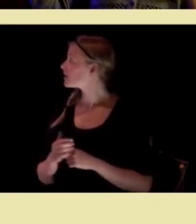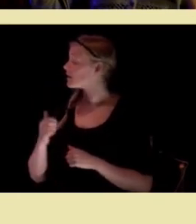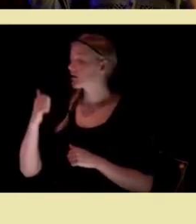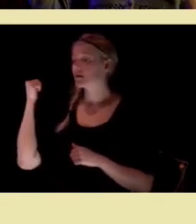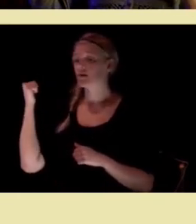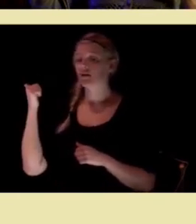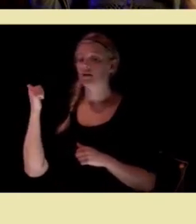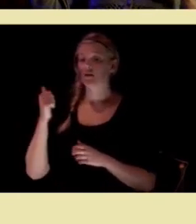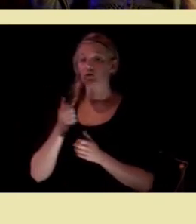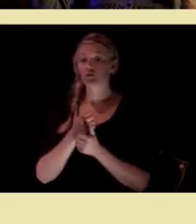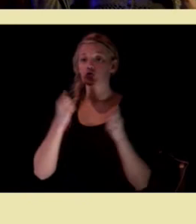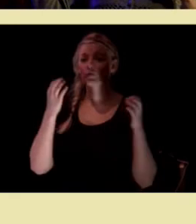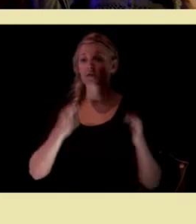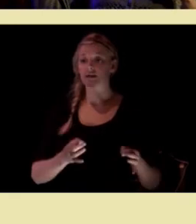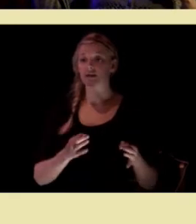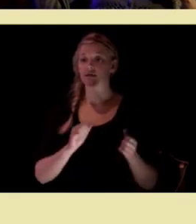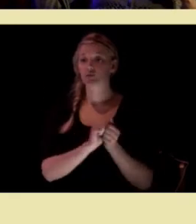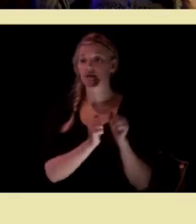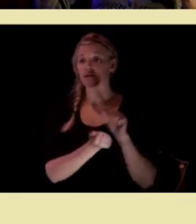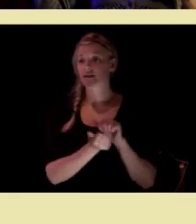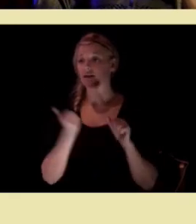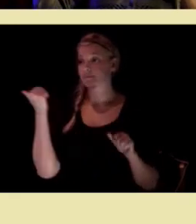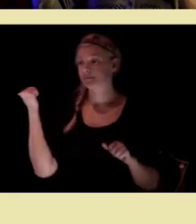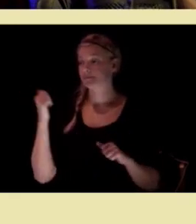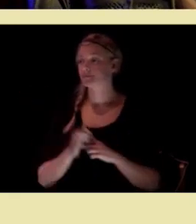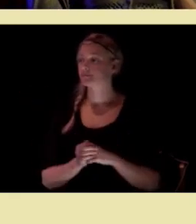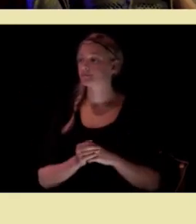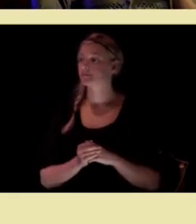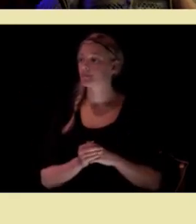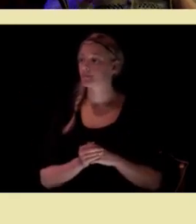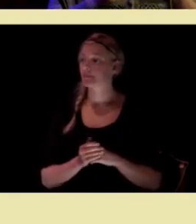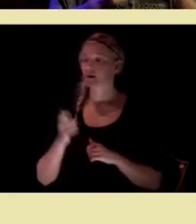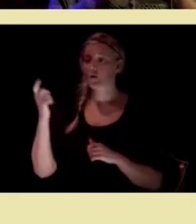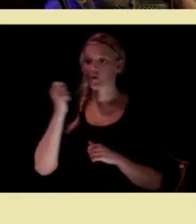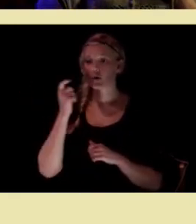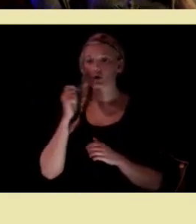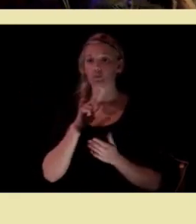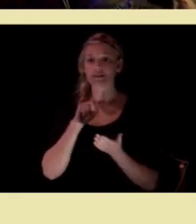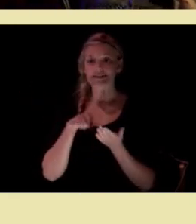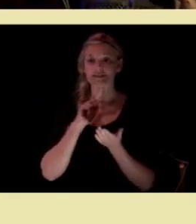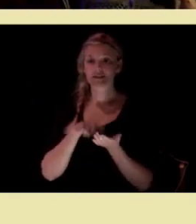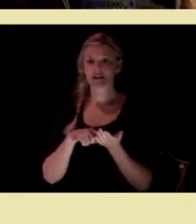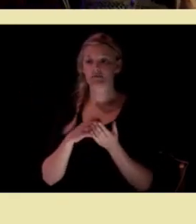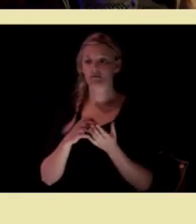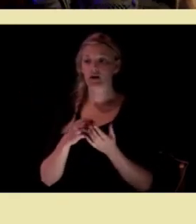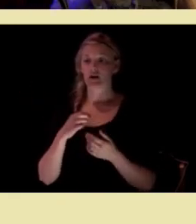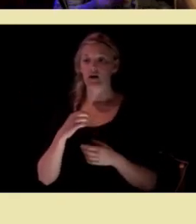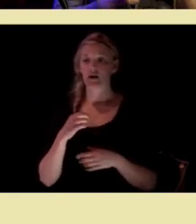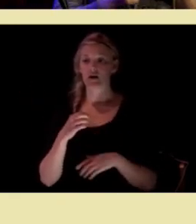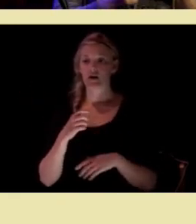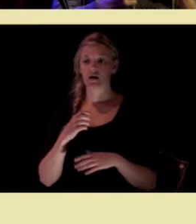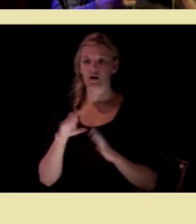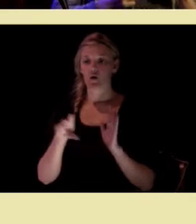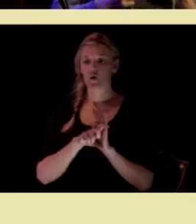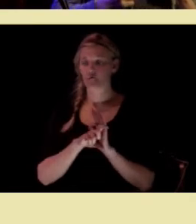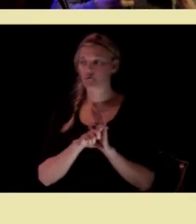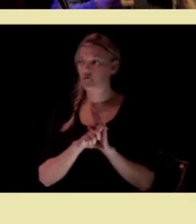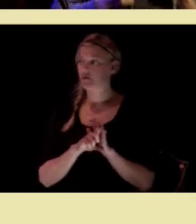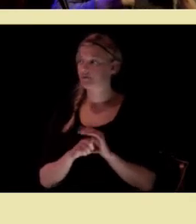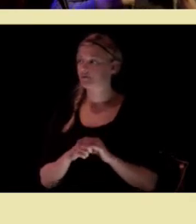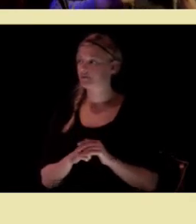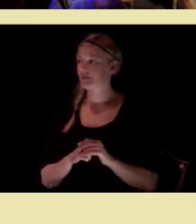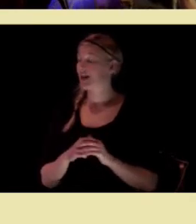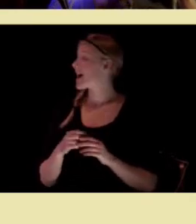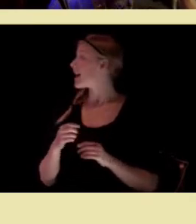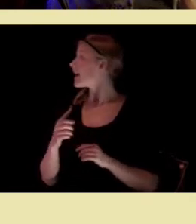Her satt stortingspolitikere, og de... hørt på innspillene til loven. Dette ganske heftige ting. Jeg vet ikke om dere klarer å lese